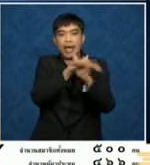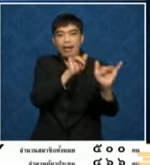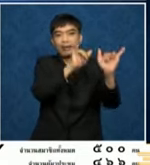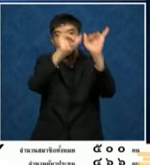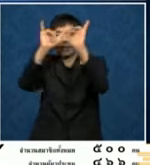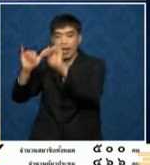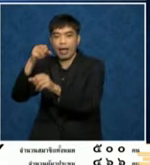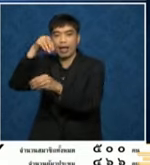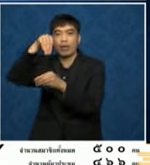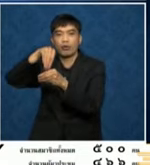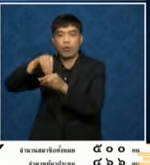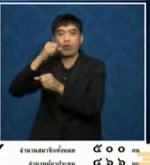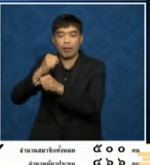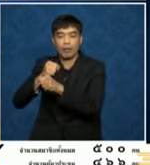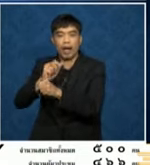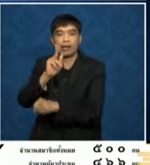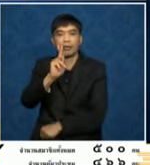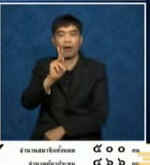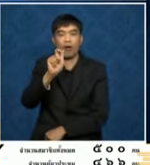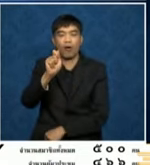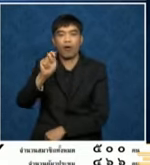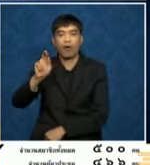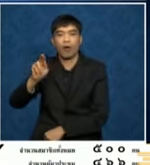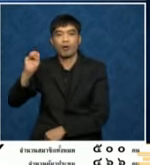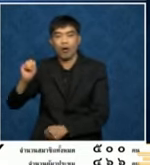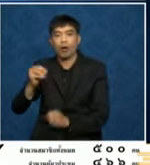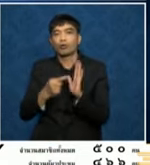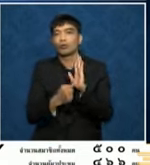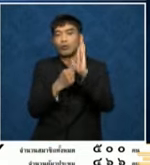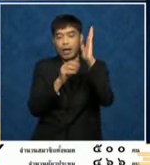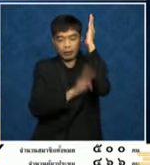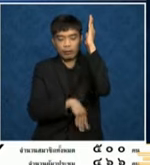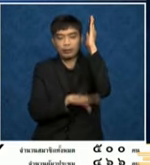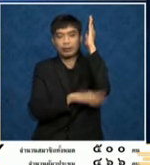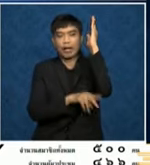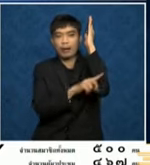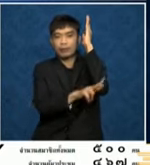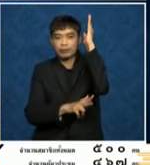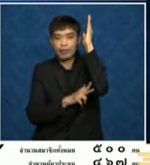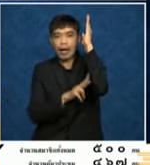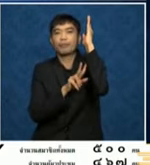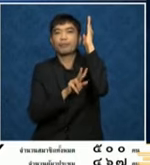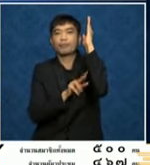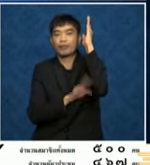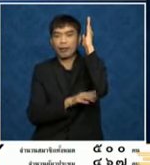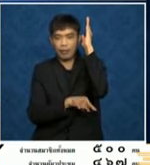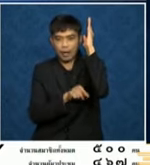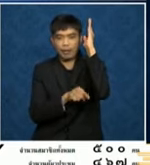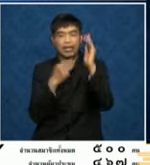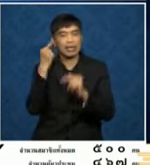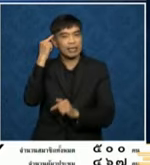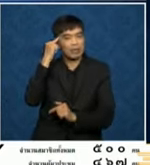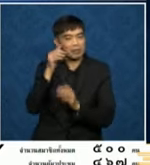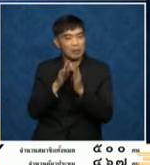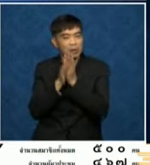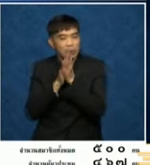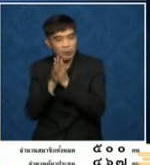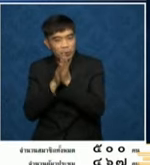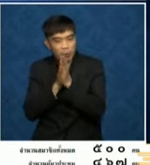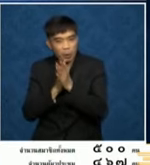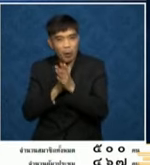ษซึ่งอยู่ภายใต้การสั่งการของกรมน.เช่น3จังหวัดชายแดนใต้ซึ่งแน่นอนว่าเป็นแรงผลักดันในการฉวยโอกาสมากเป็นพิเ